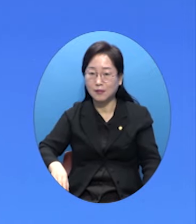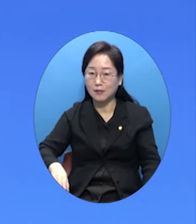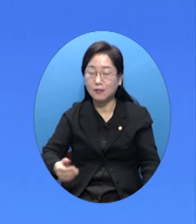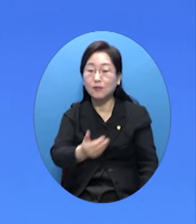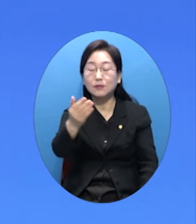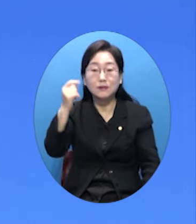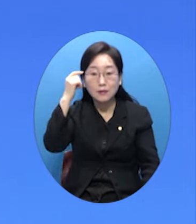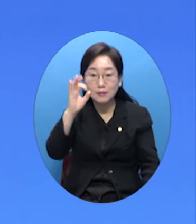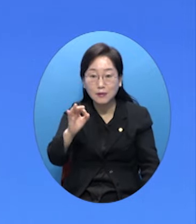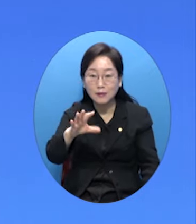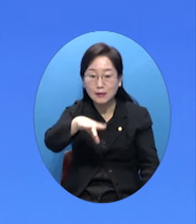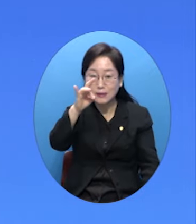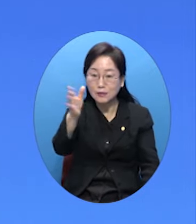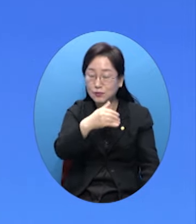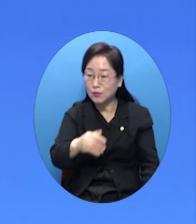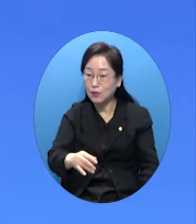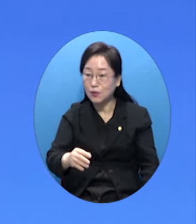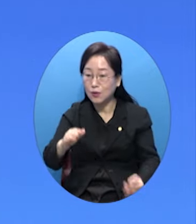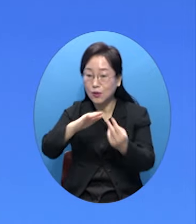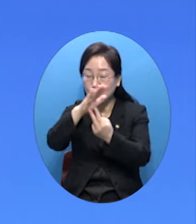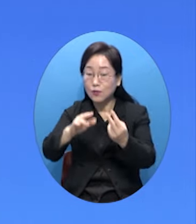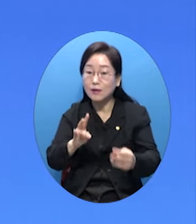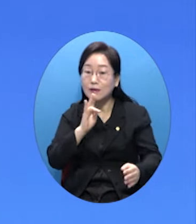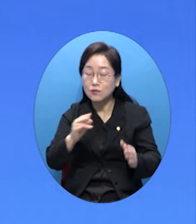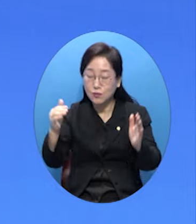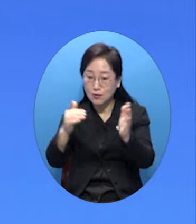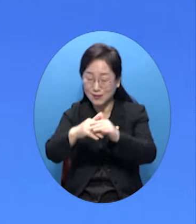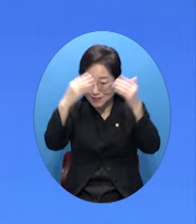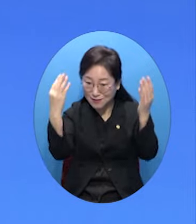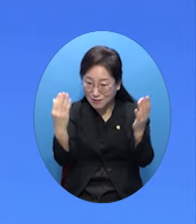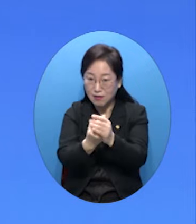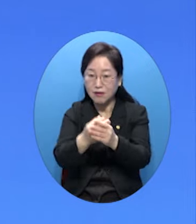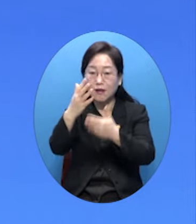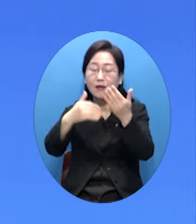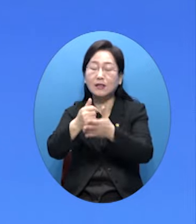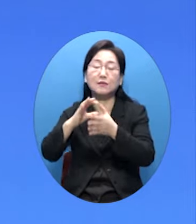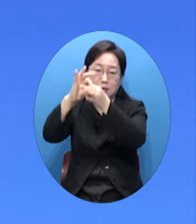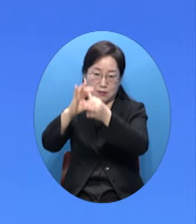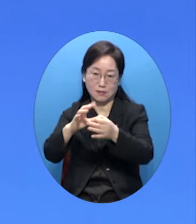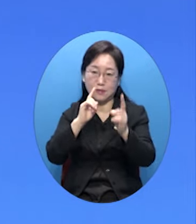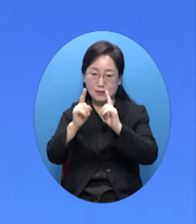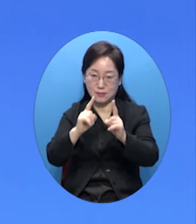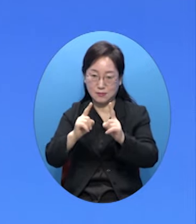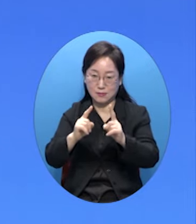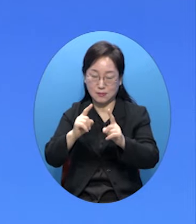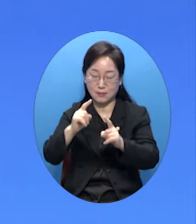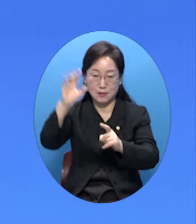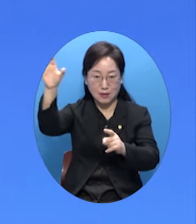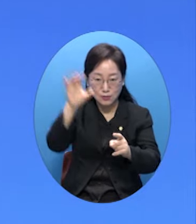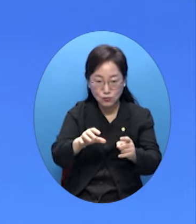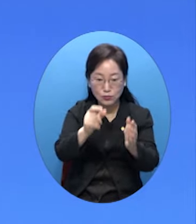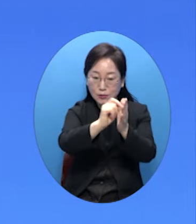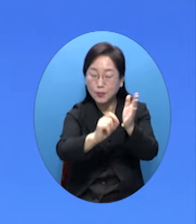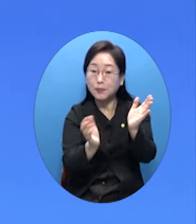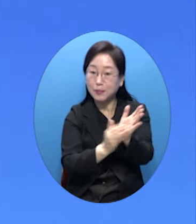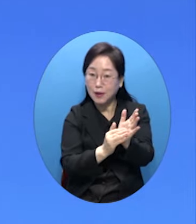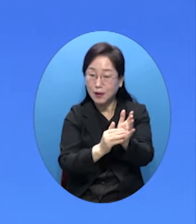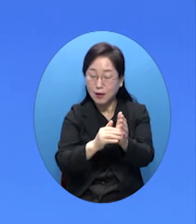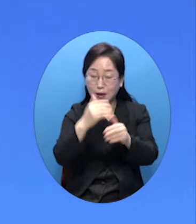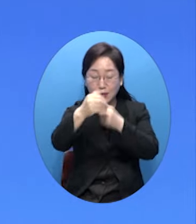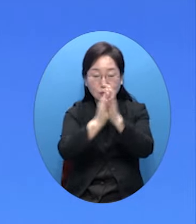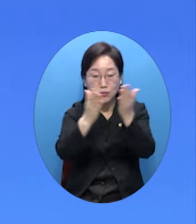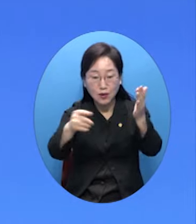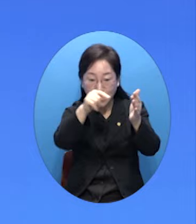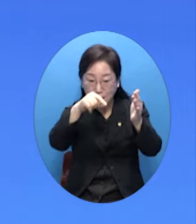여러분 창세기부터 계시록까지 전체가 하나님의 말씀입니다. 하나님의 말씀이 기록된 것이지 성경 안에 하나님의 말씀이